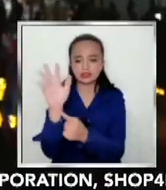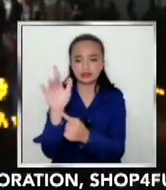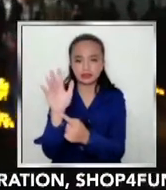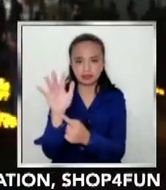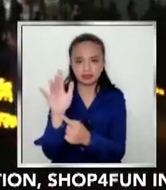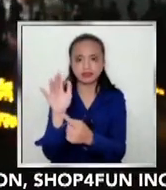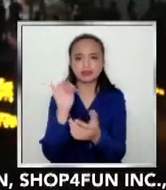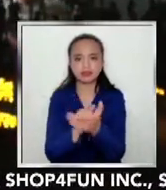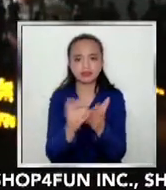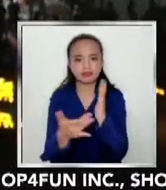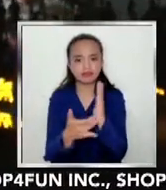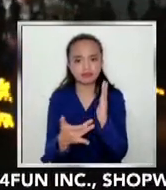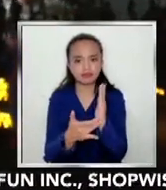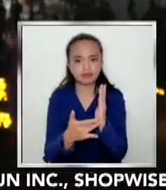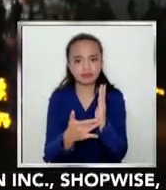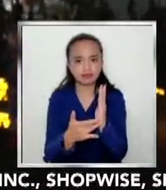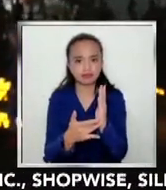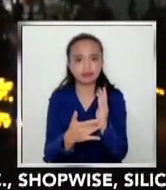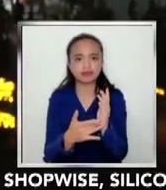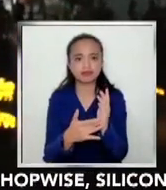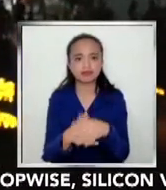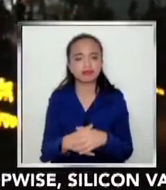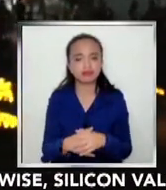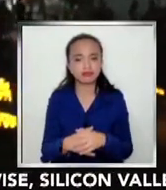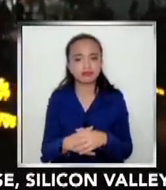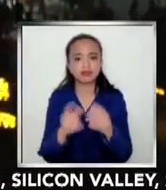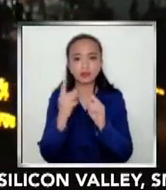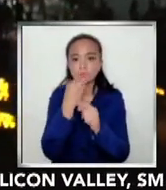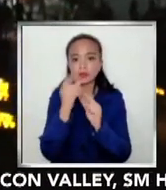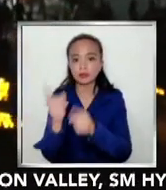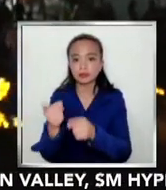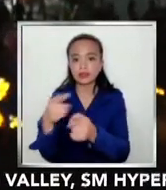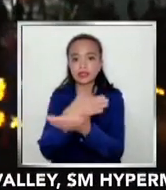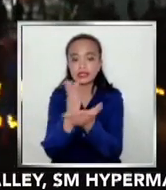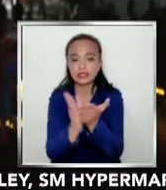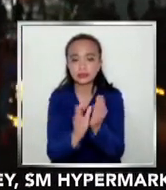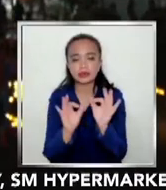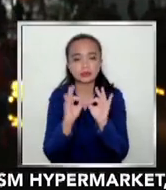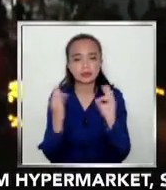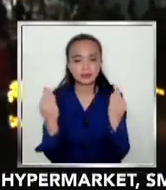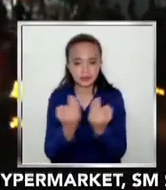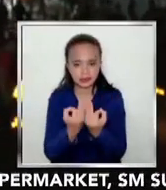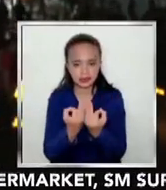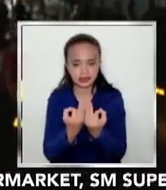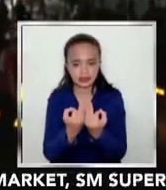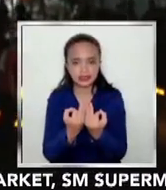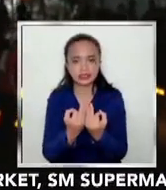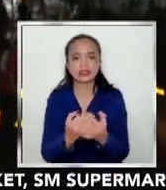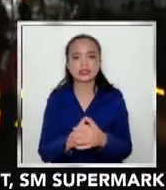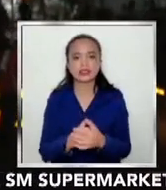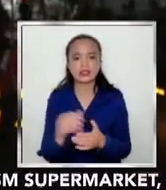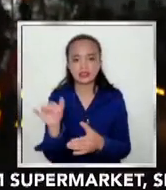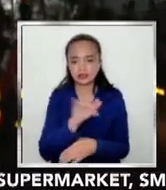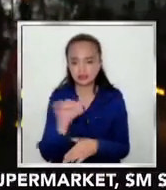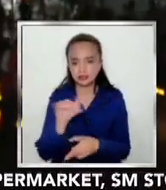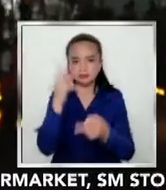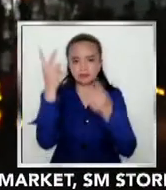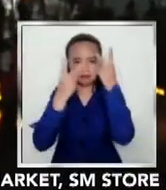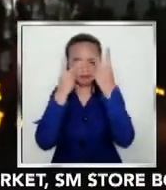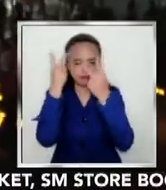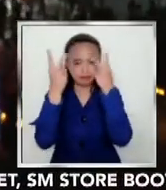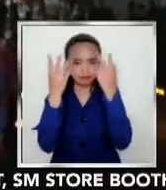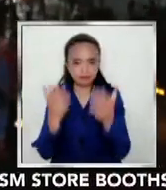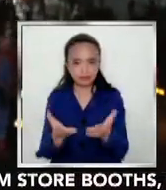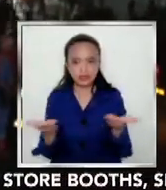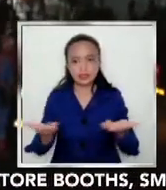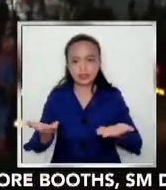isinagawa ang candle lighting na dinaluhan rin ng ilang mga kaanak ng mga namatay, pati na rin mga bisita dito sa Tacloban City